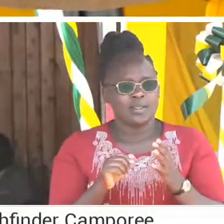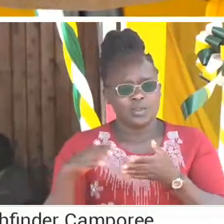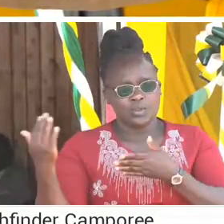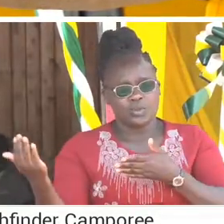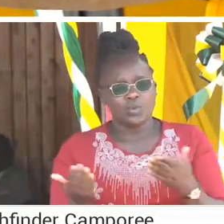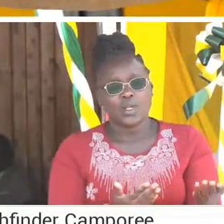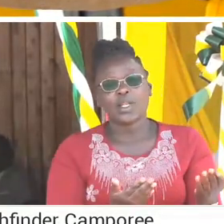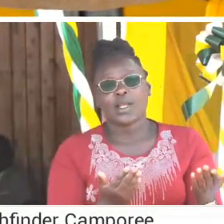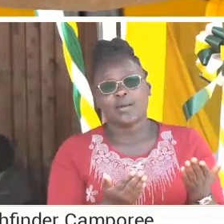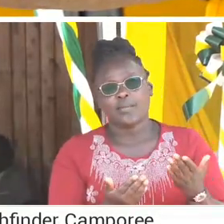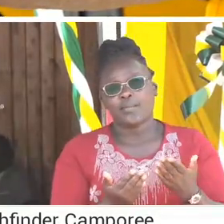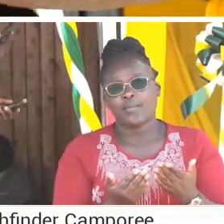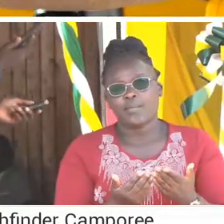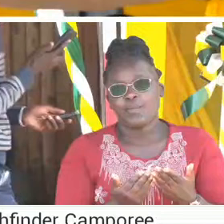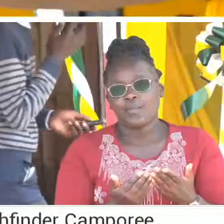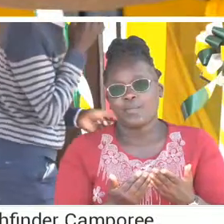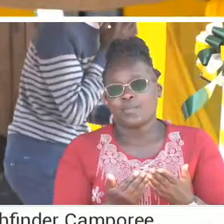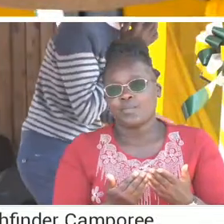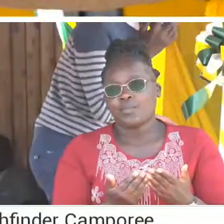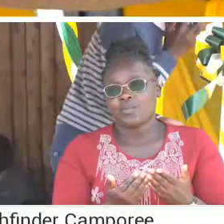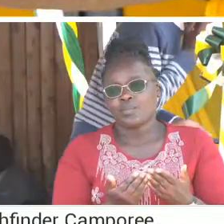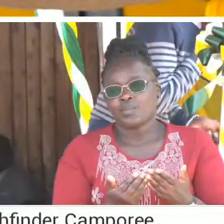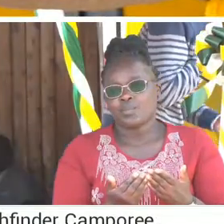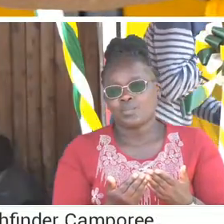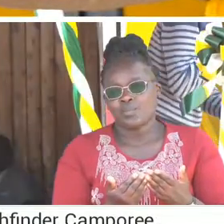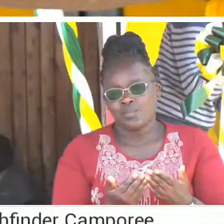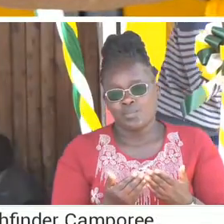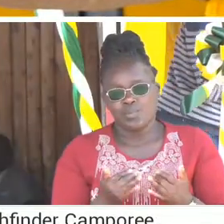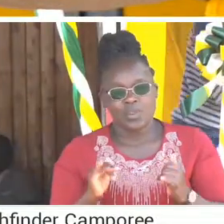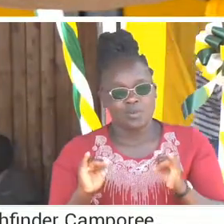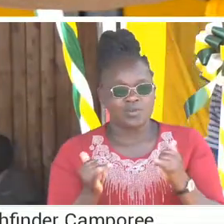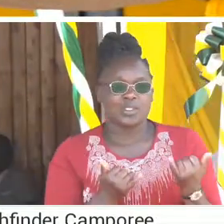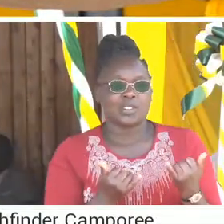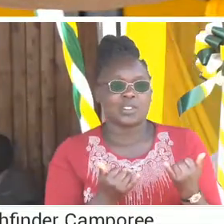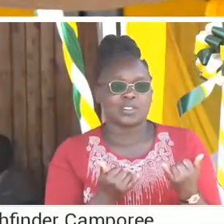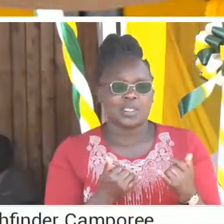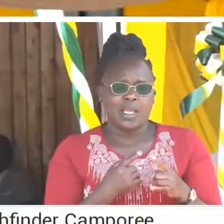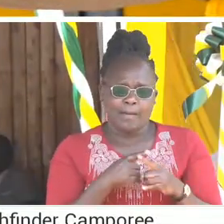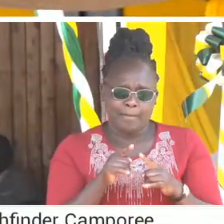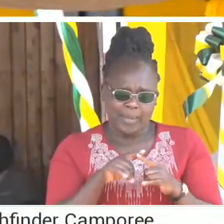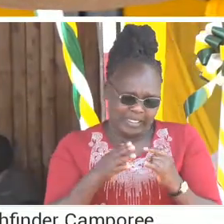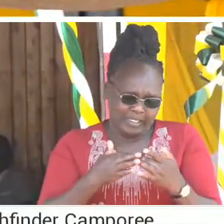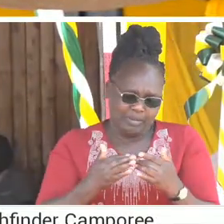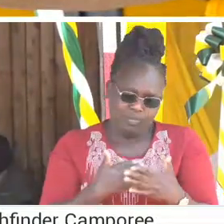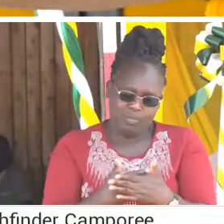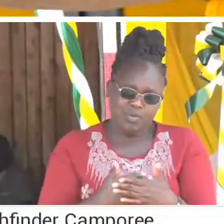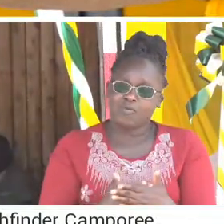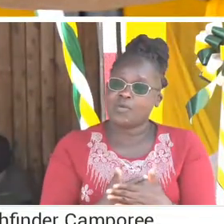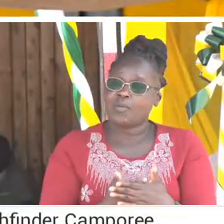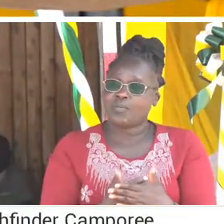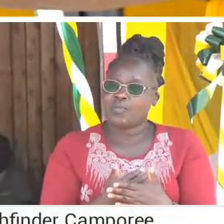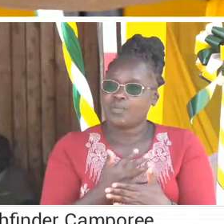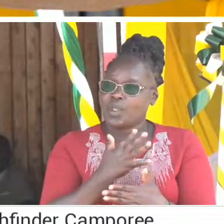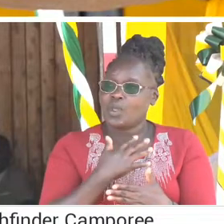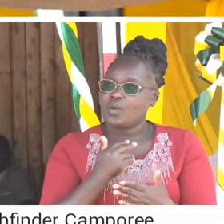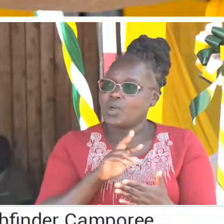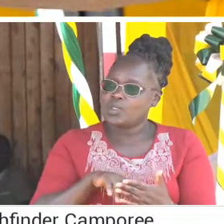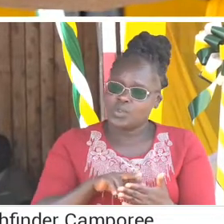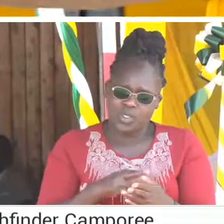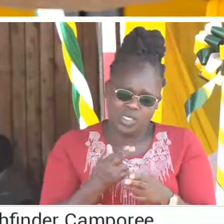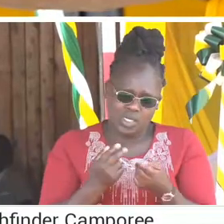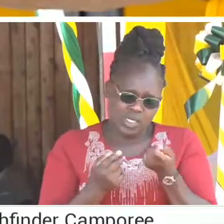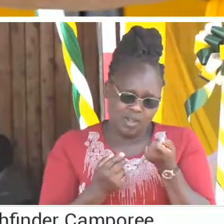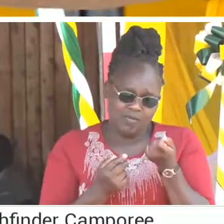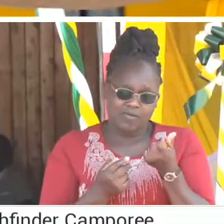leo. Lakini kabla hayo, ningependa kusoma mambo machache yanayohusiana na Camporee yetu